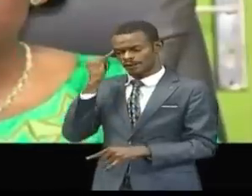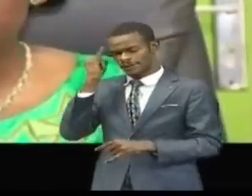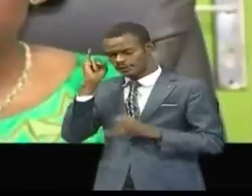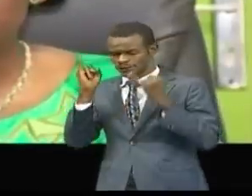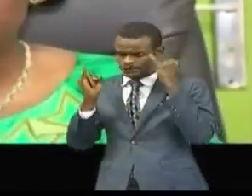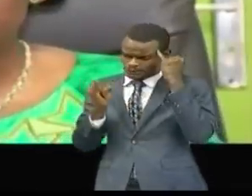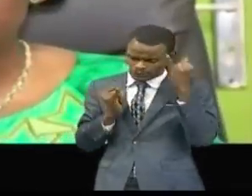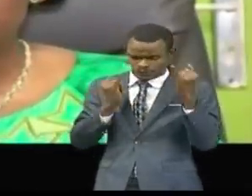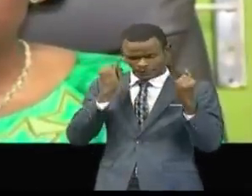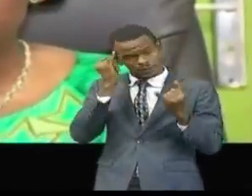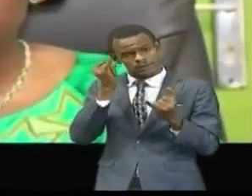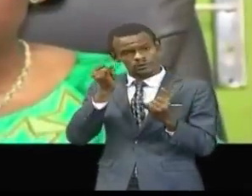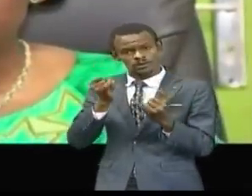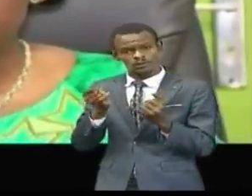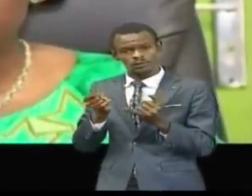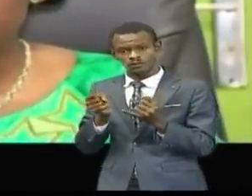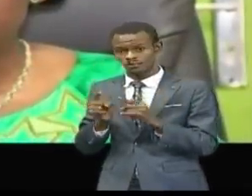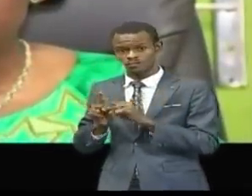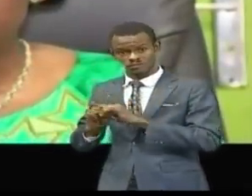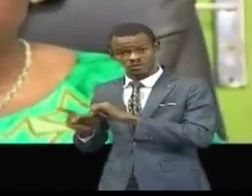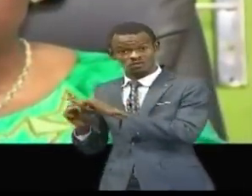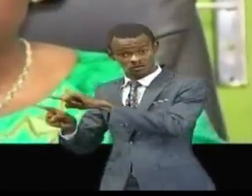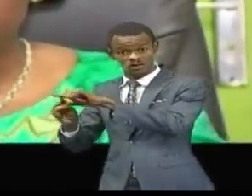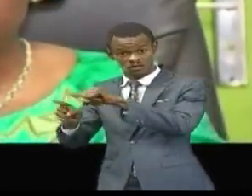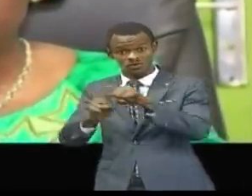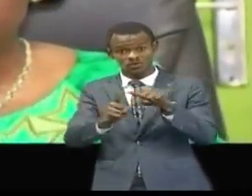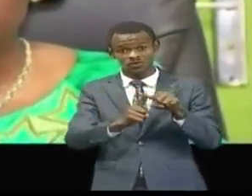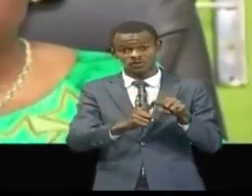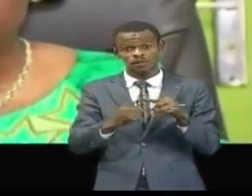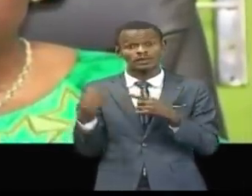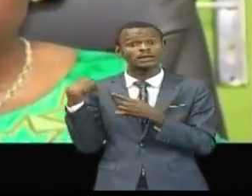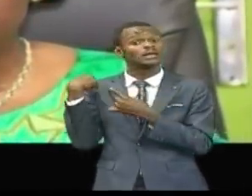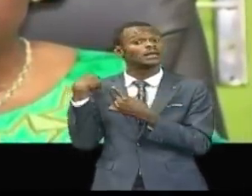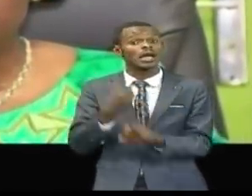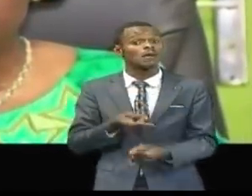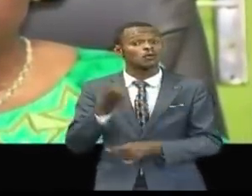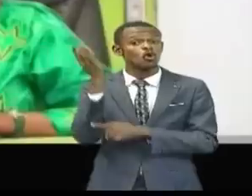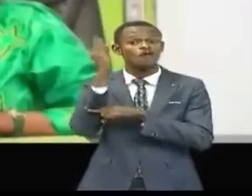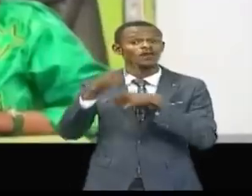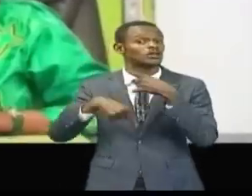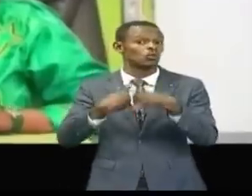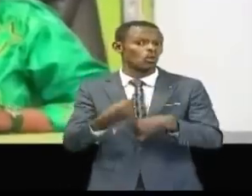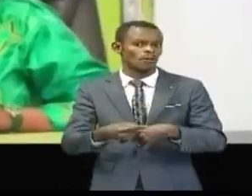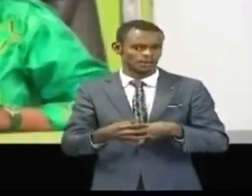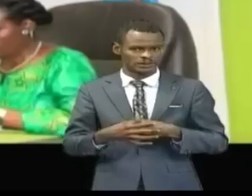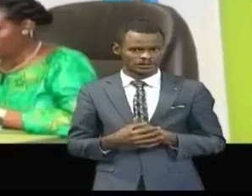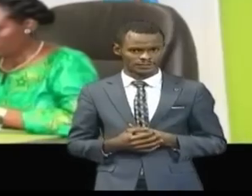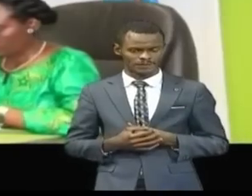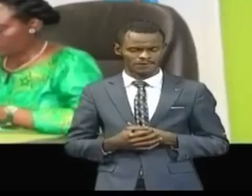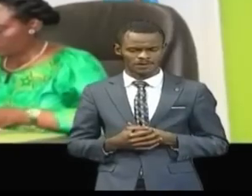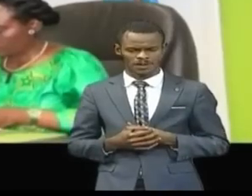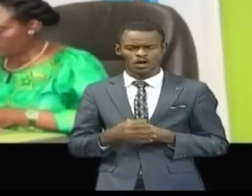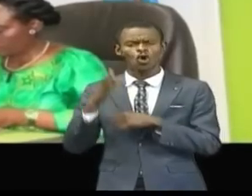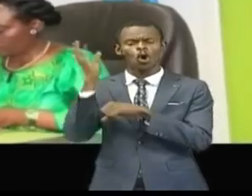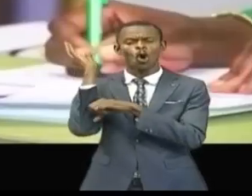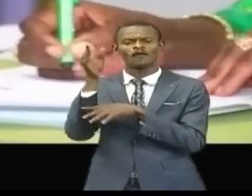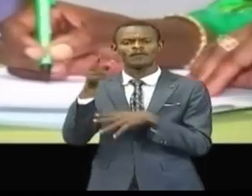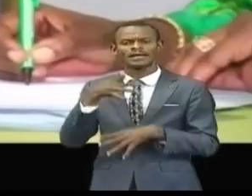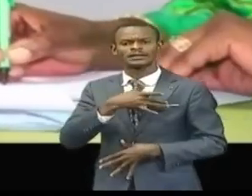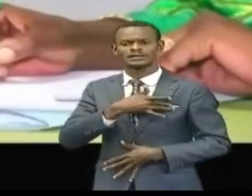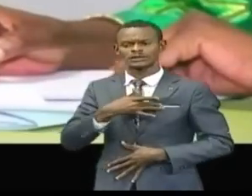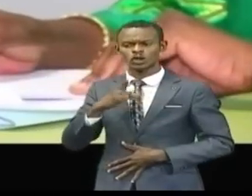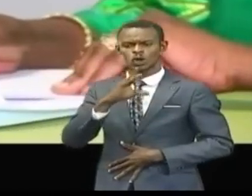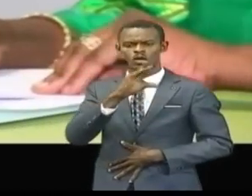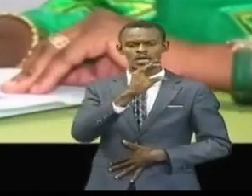depuis sa création. L'existence de la CMAE a eu un impact pour la